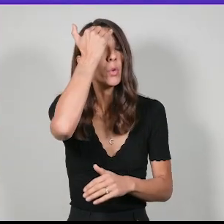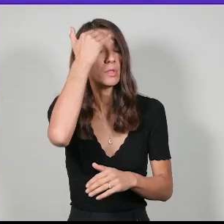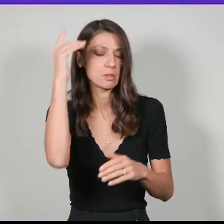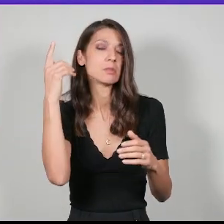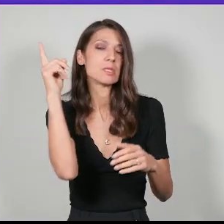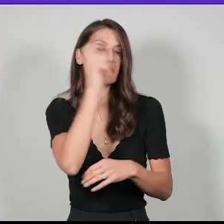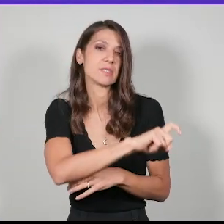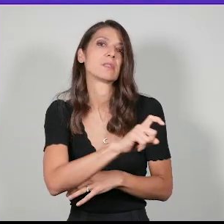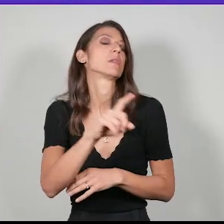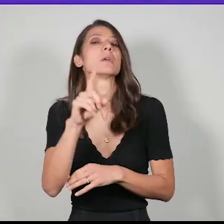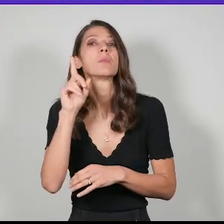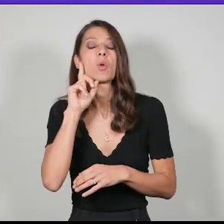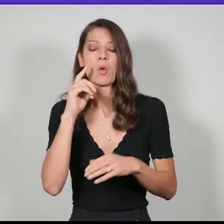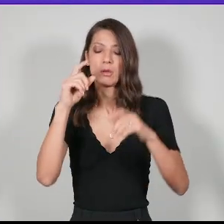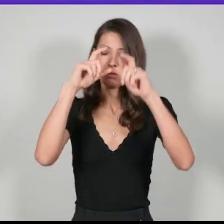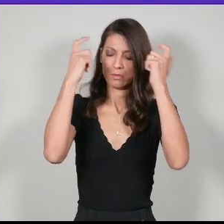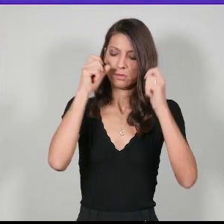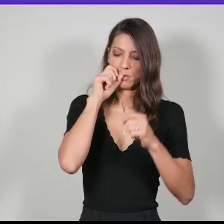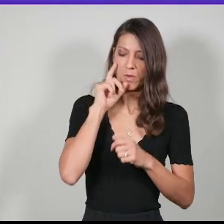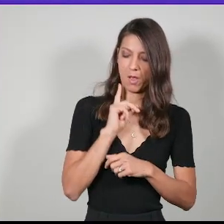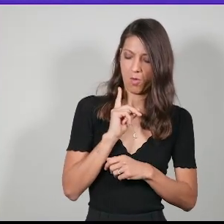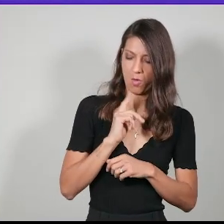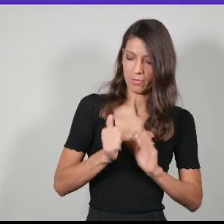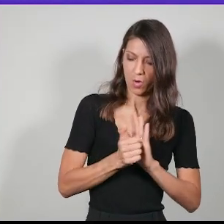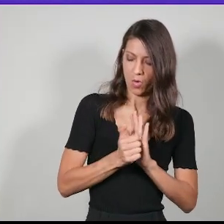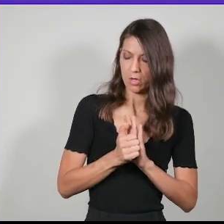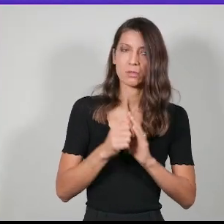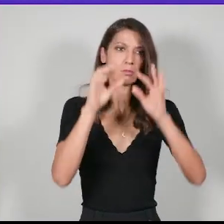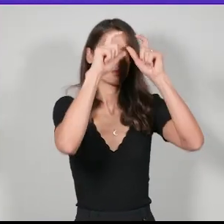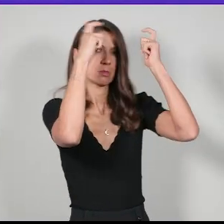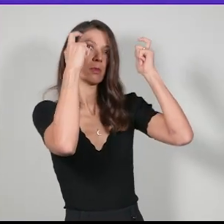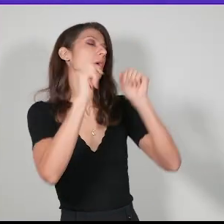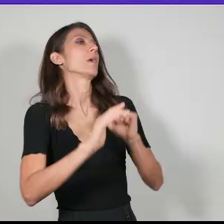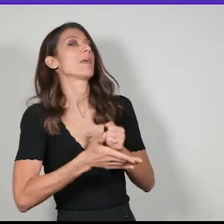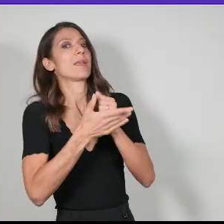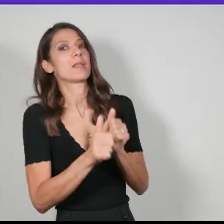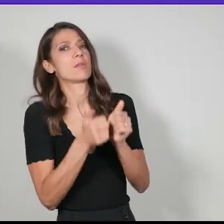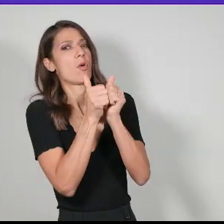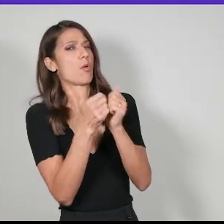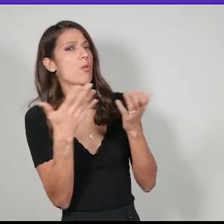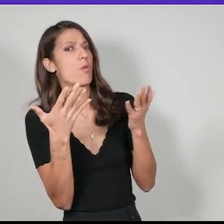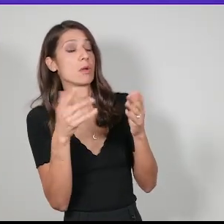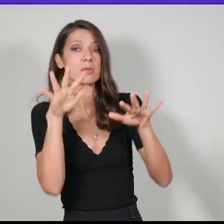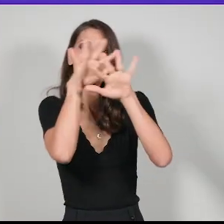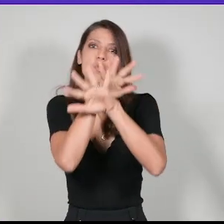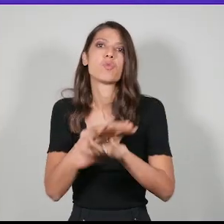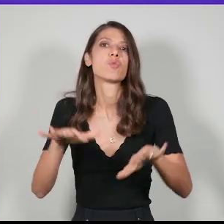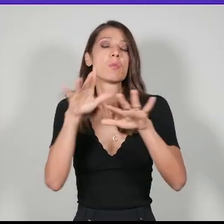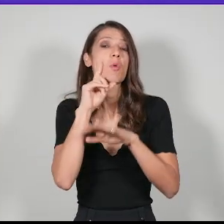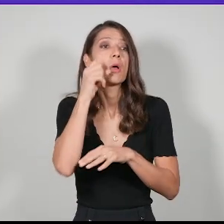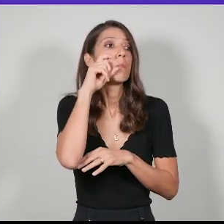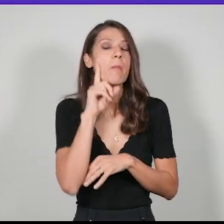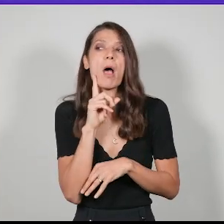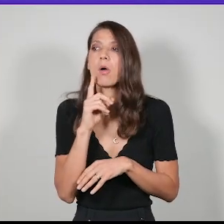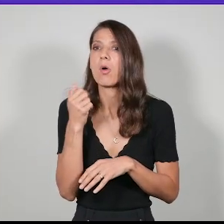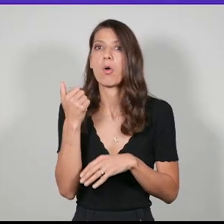entre ce que je fais en tant que parent et ce que je fais en tant qu'aidant, jusqu'à un certain âge. C'est flou parce que pour les parents, ils ont du mal